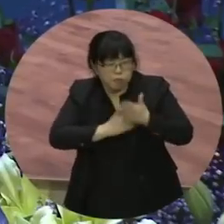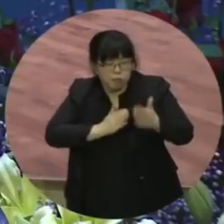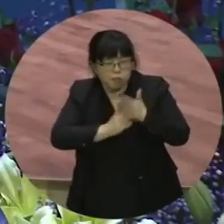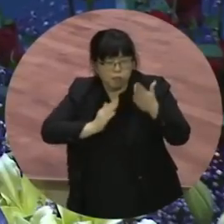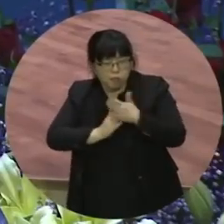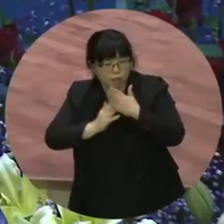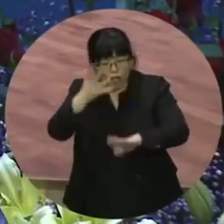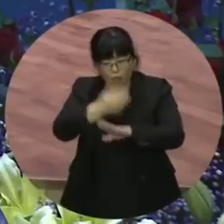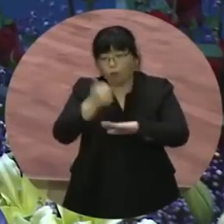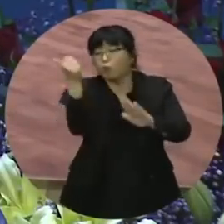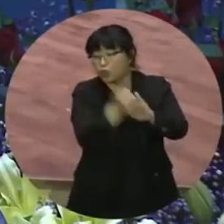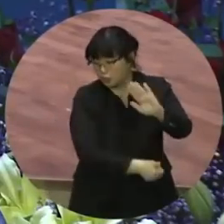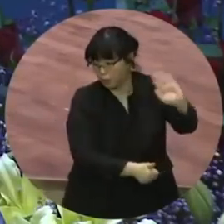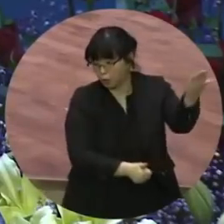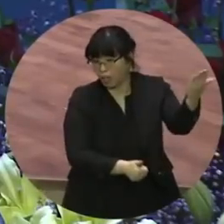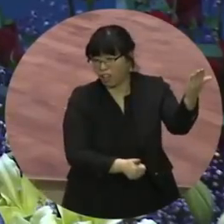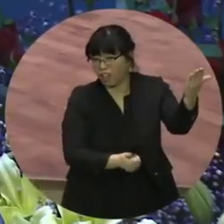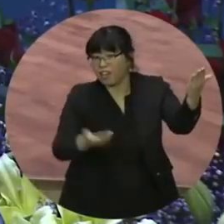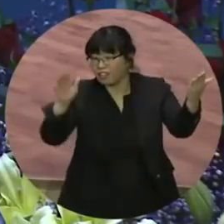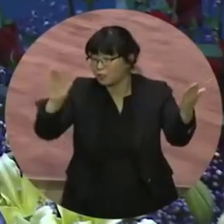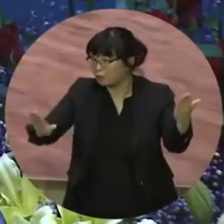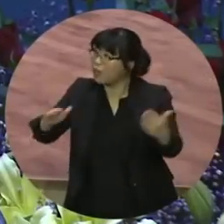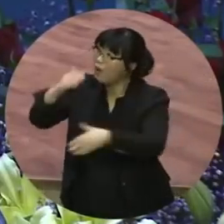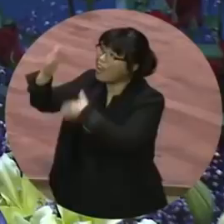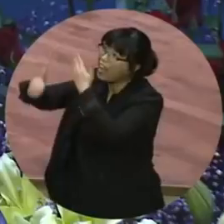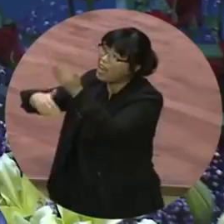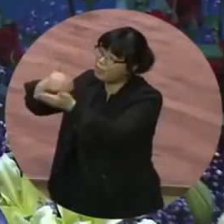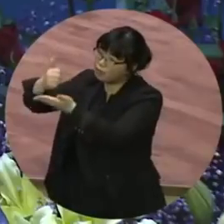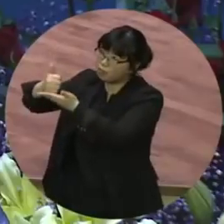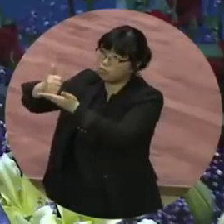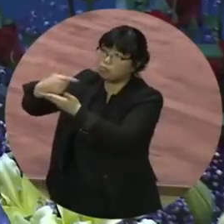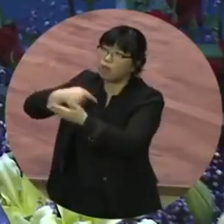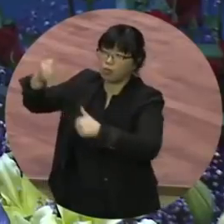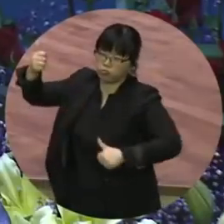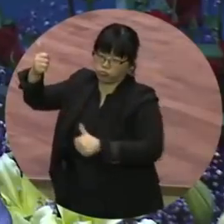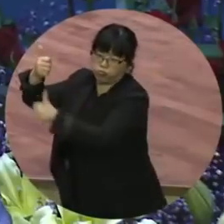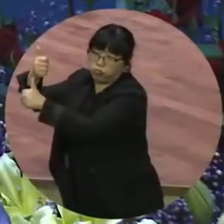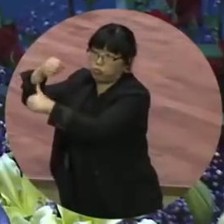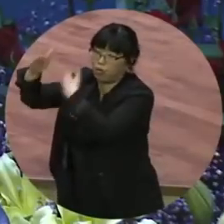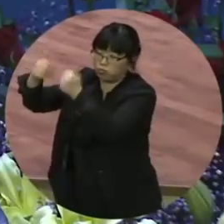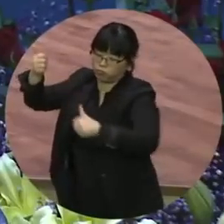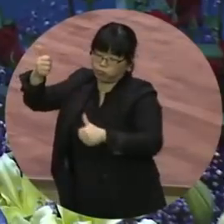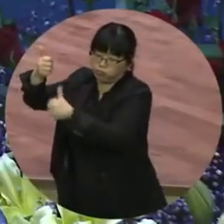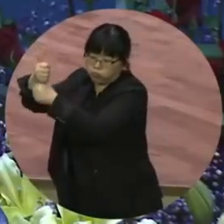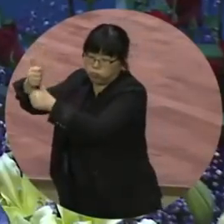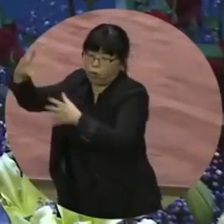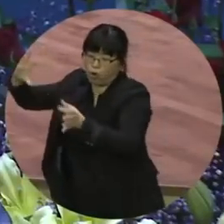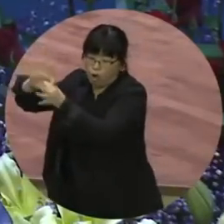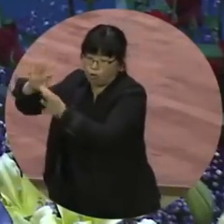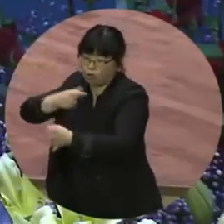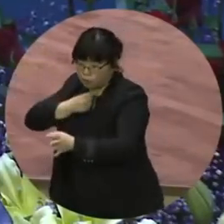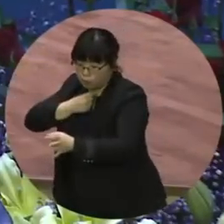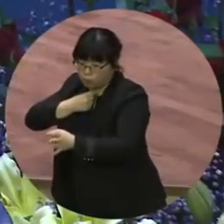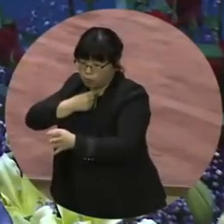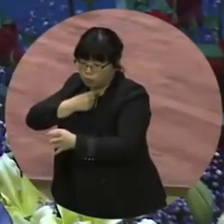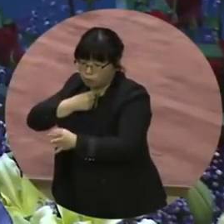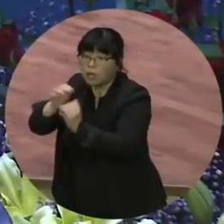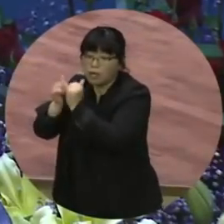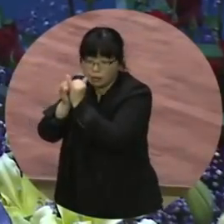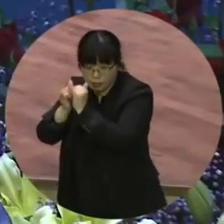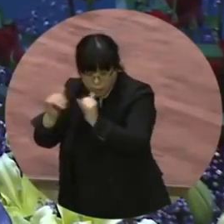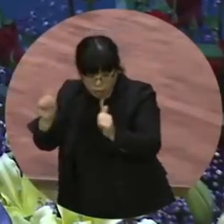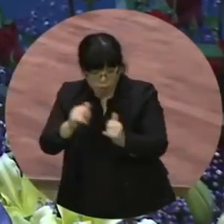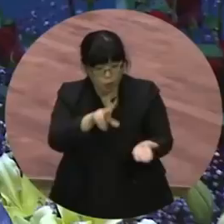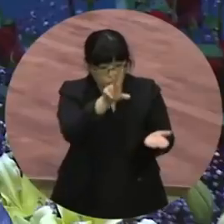독립선언한 사람. 반면에 하나님께 종속선언한 이들은 자기 앞에 놓인 어떤 고비들도 잘 넘기는